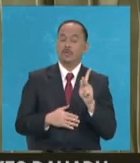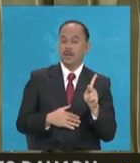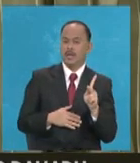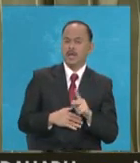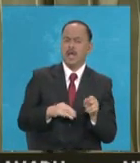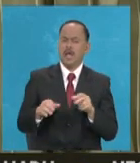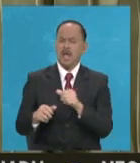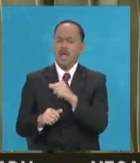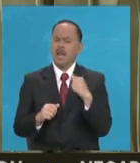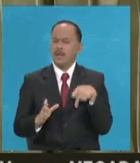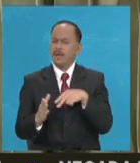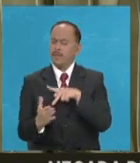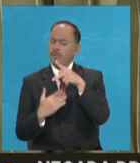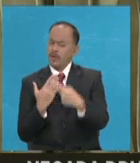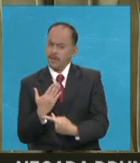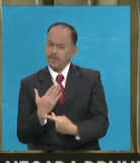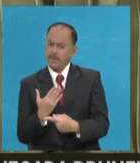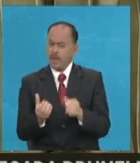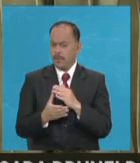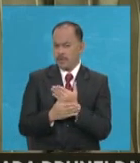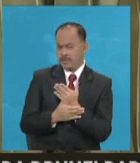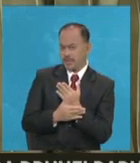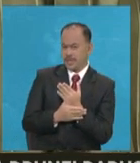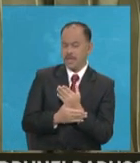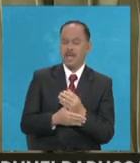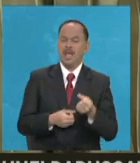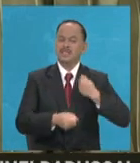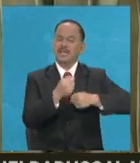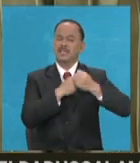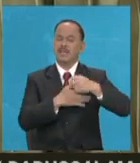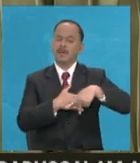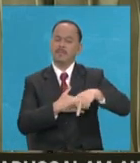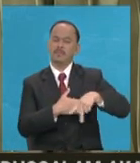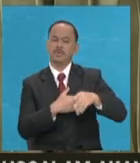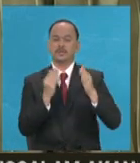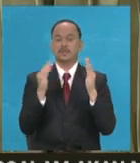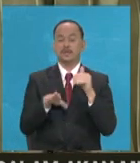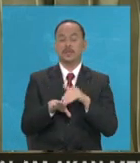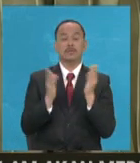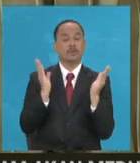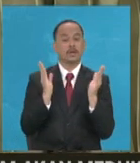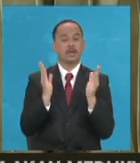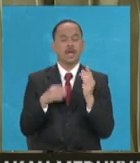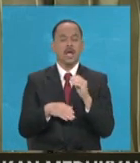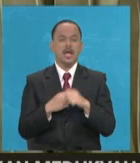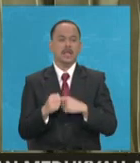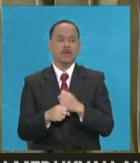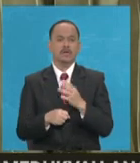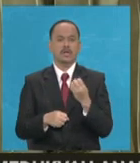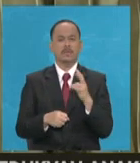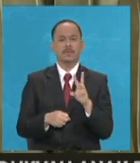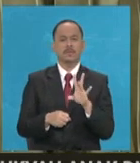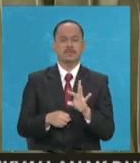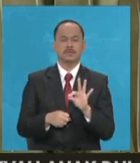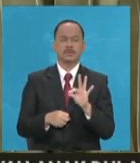program antara lain mengungsikan sejarah perhematan paus di negara Brunei Darussalam dari tahun 1895